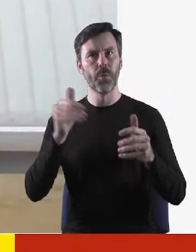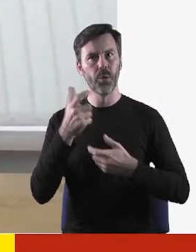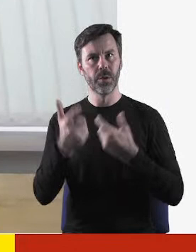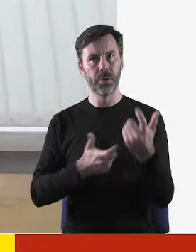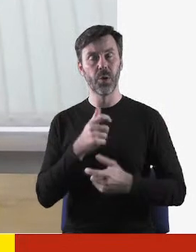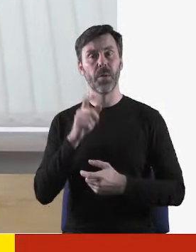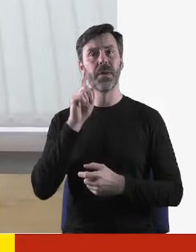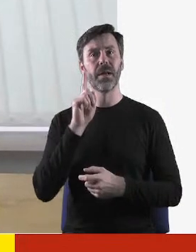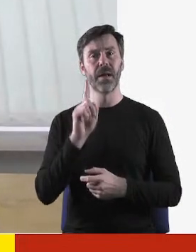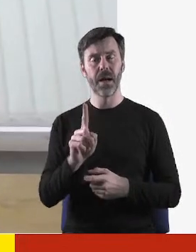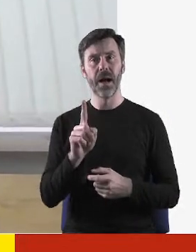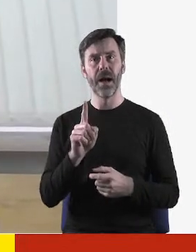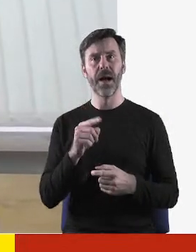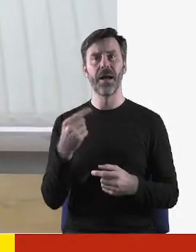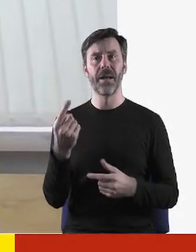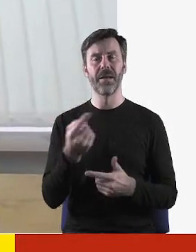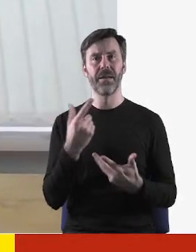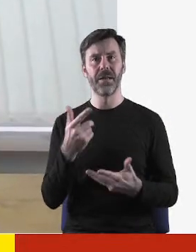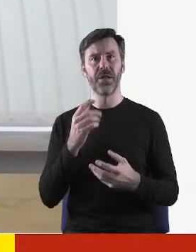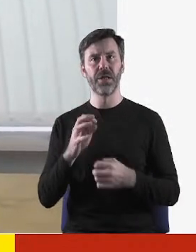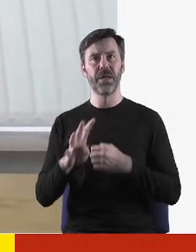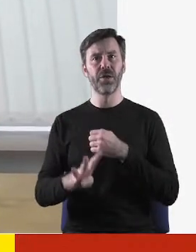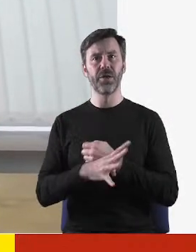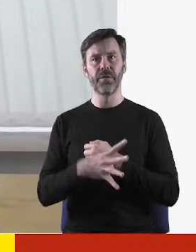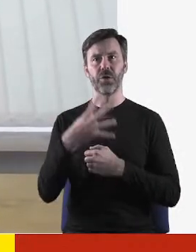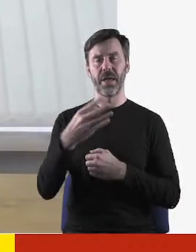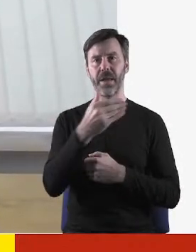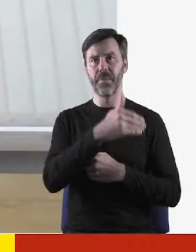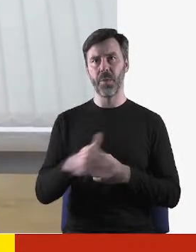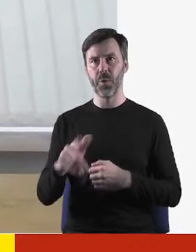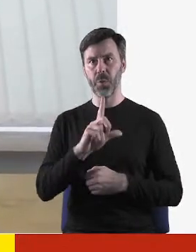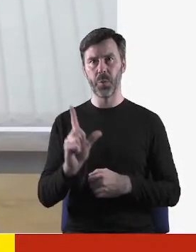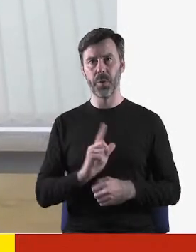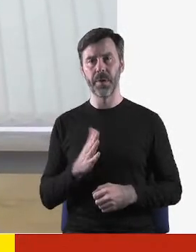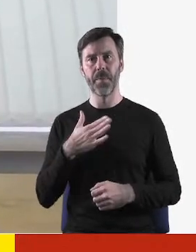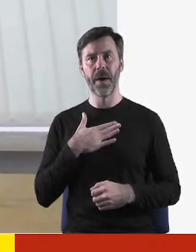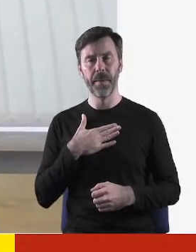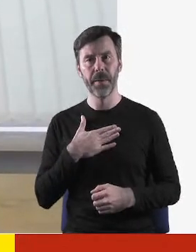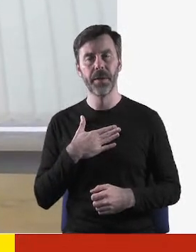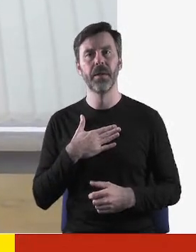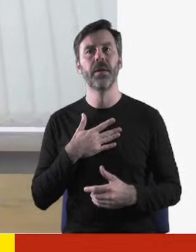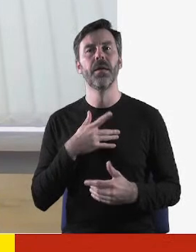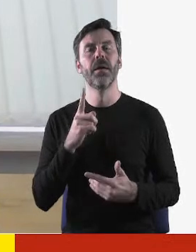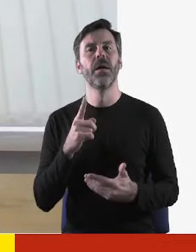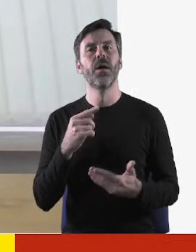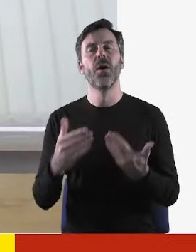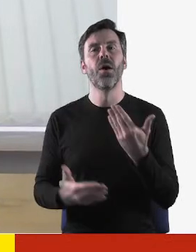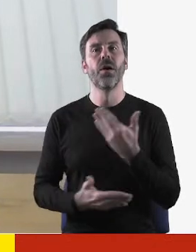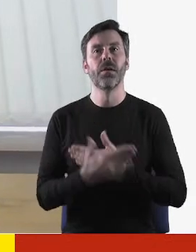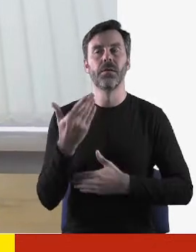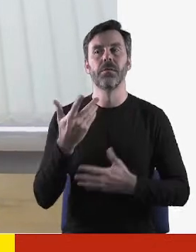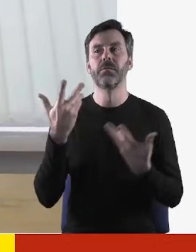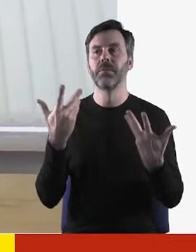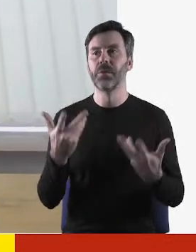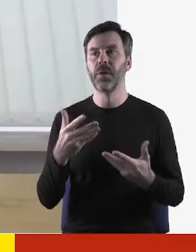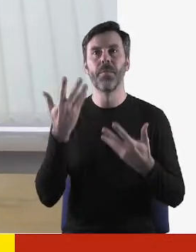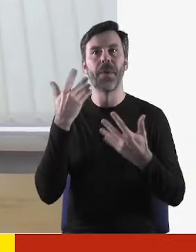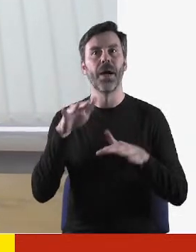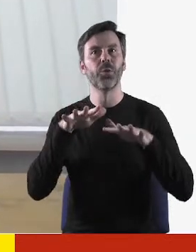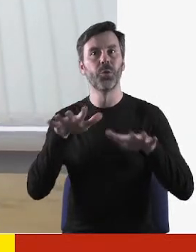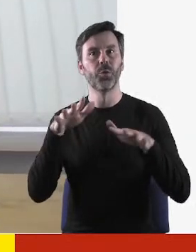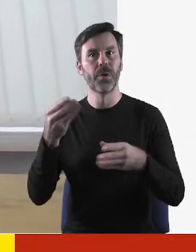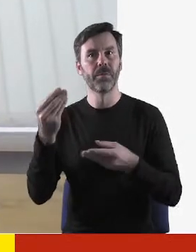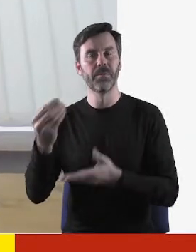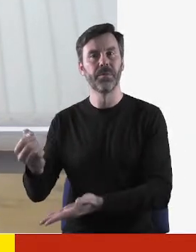że uzyskaliśmy dzisiaj te 94 miliony złotych, to niesłychany zastrzyk, który nam